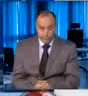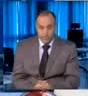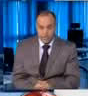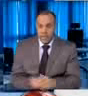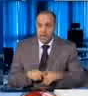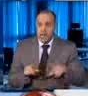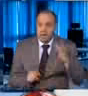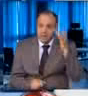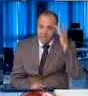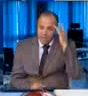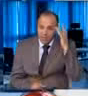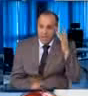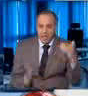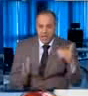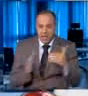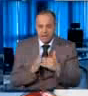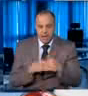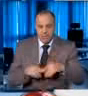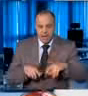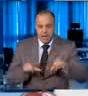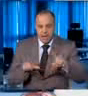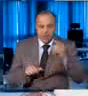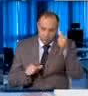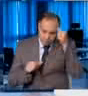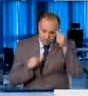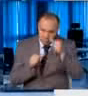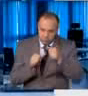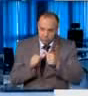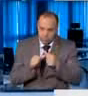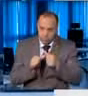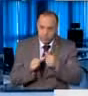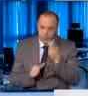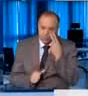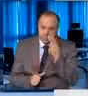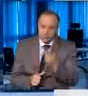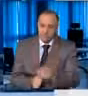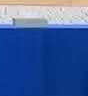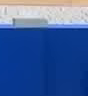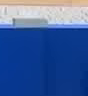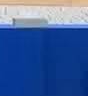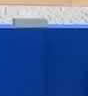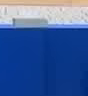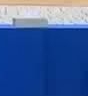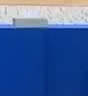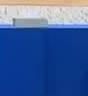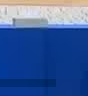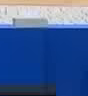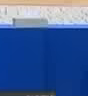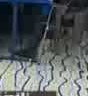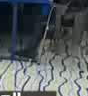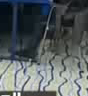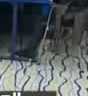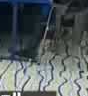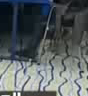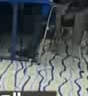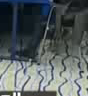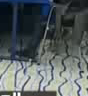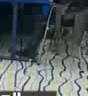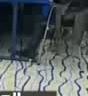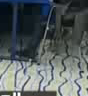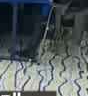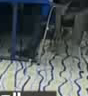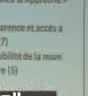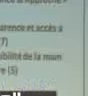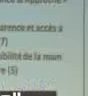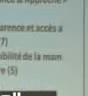باخبار الثقافه نصل الى ختام النشره، وهذا تذكير بابرز ما جاء فيها. تونس العاصمة وصفاقس وبن